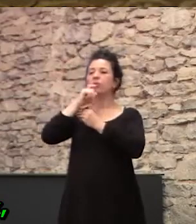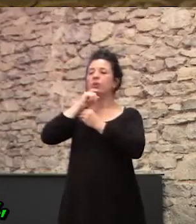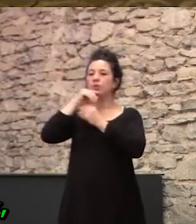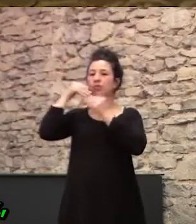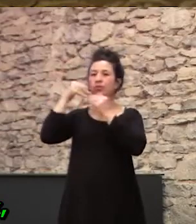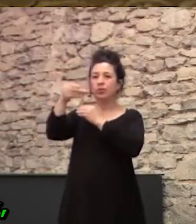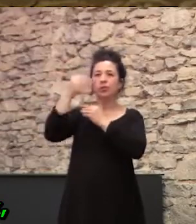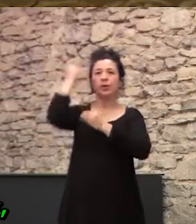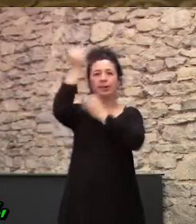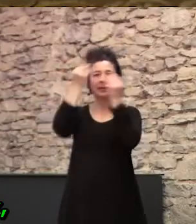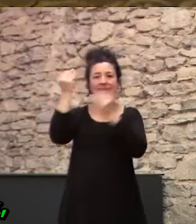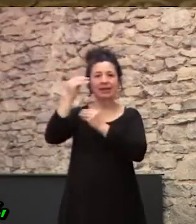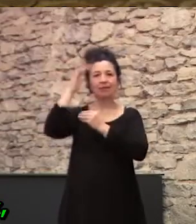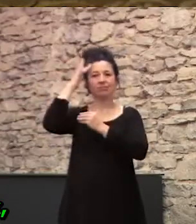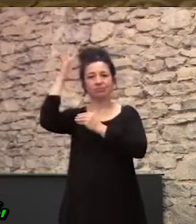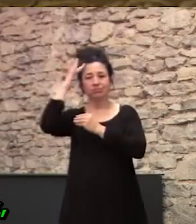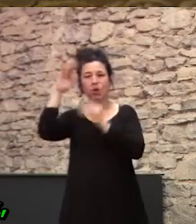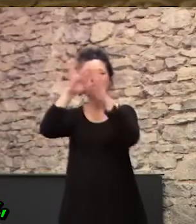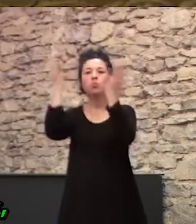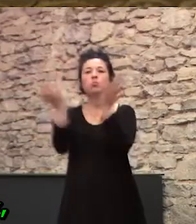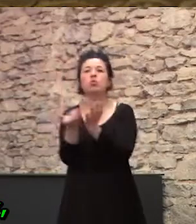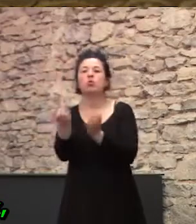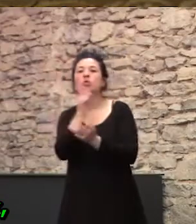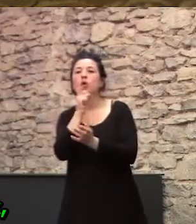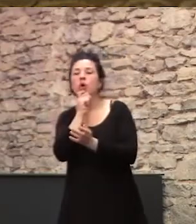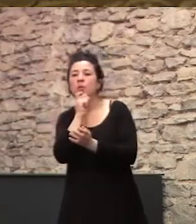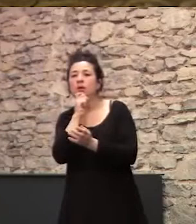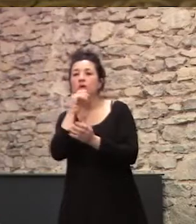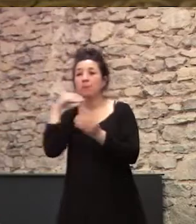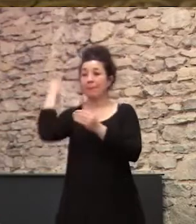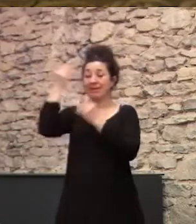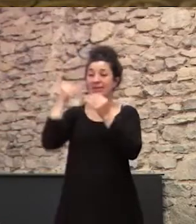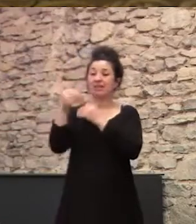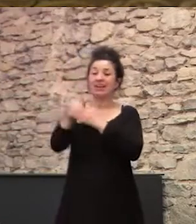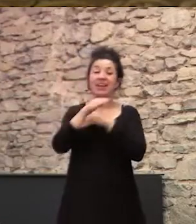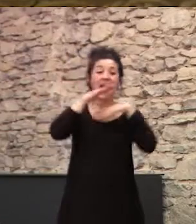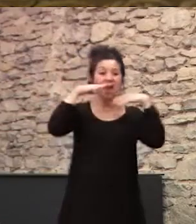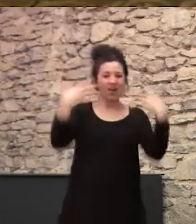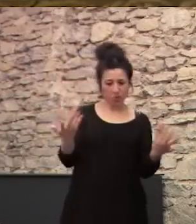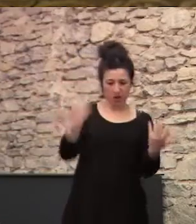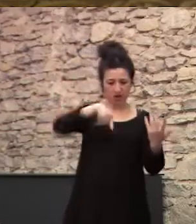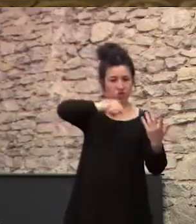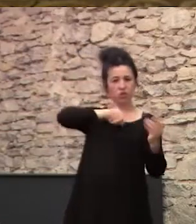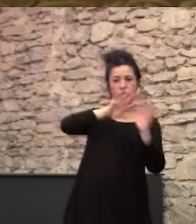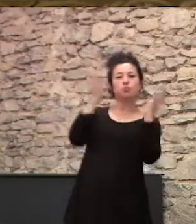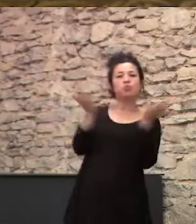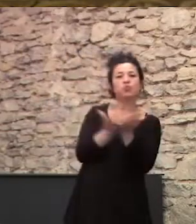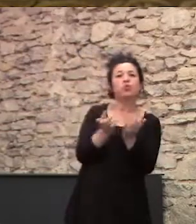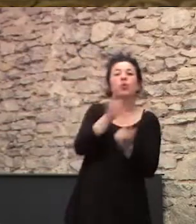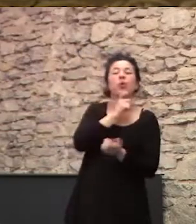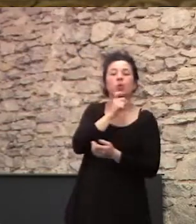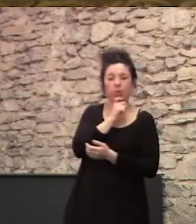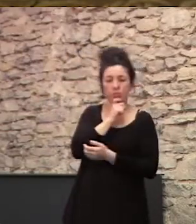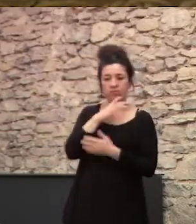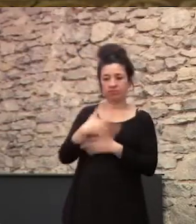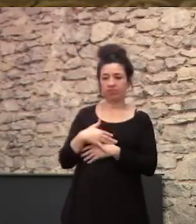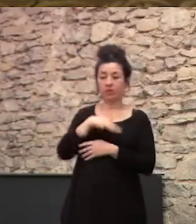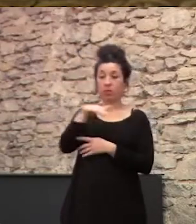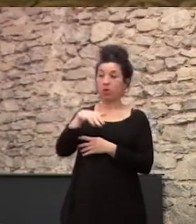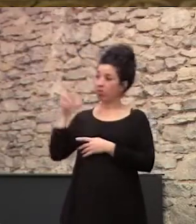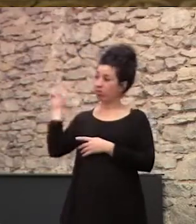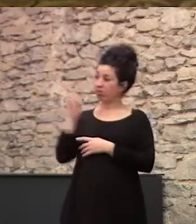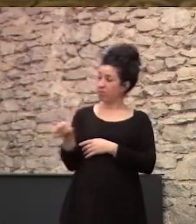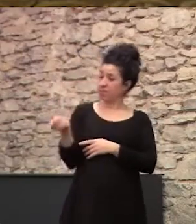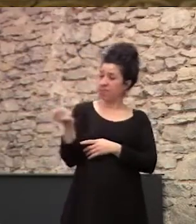ze mundu daukagun, eta hori bai nahi nuke egin bide diferenteak, nahiz eta toki antzekotik etorri bide diferenteak